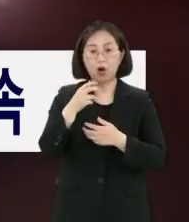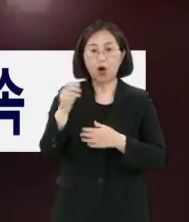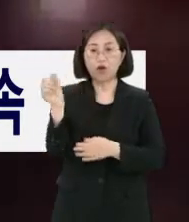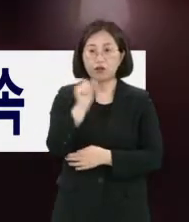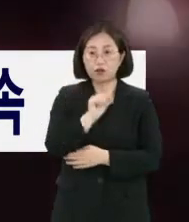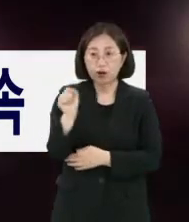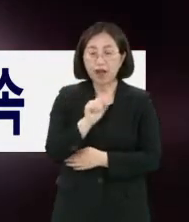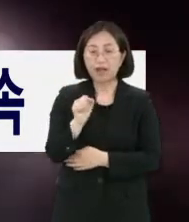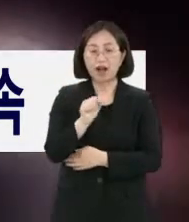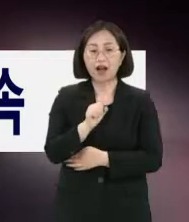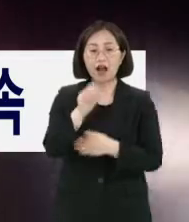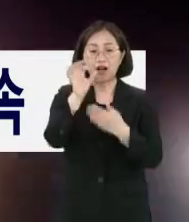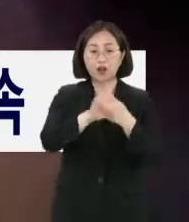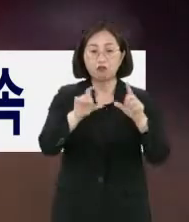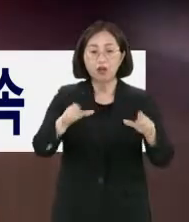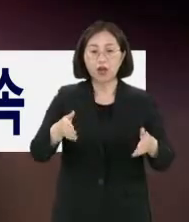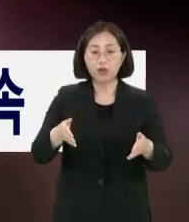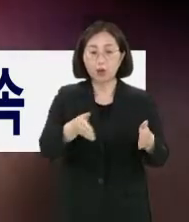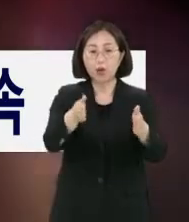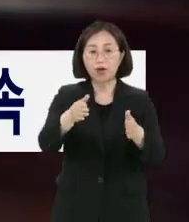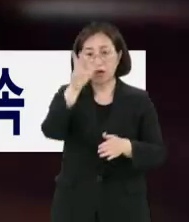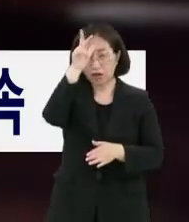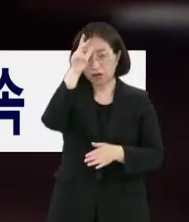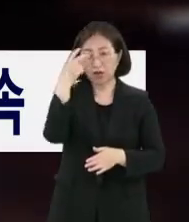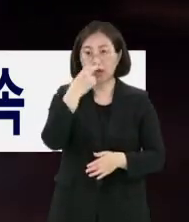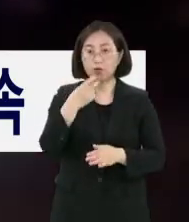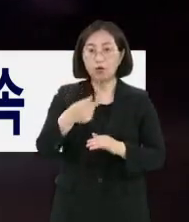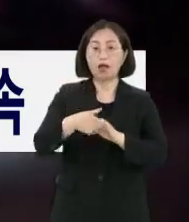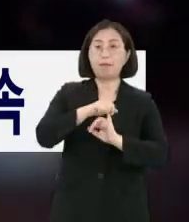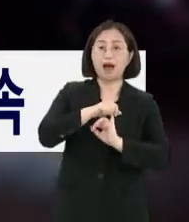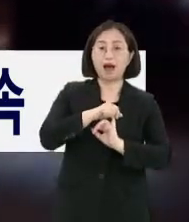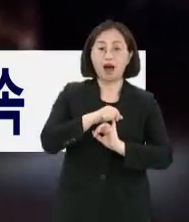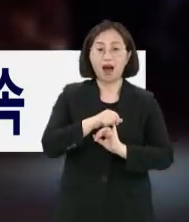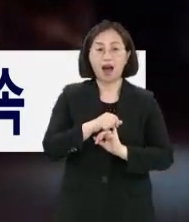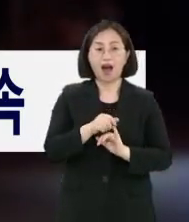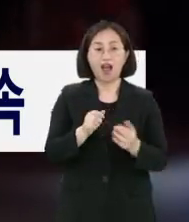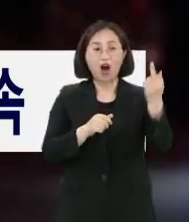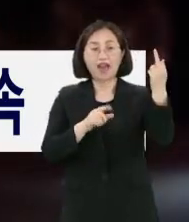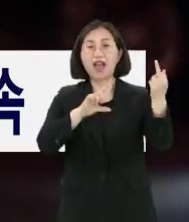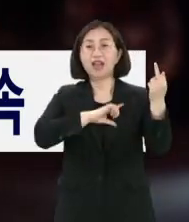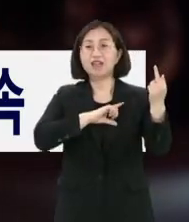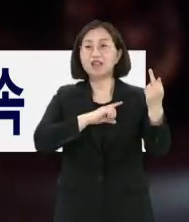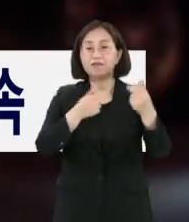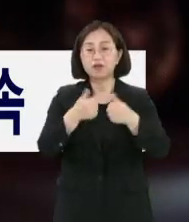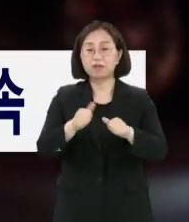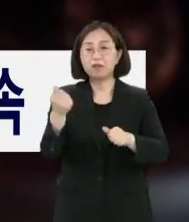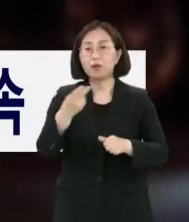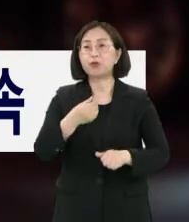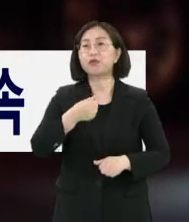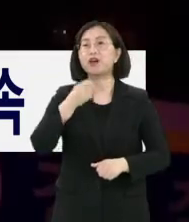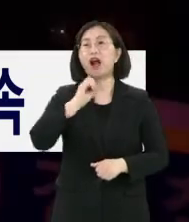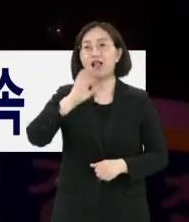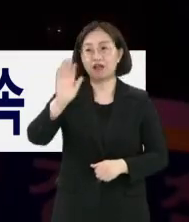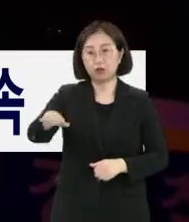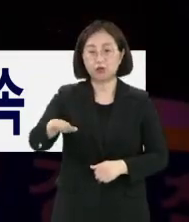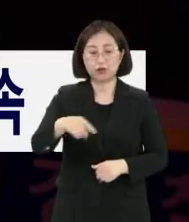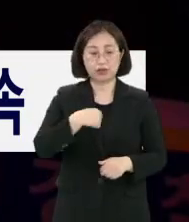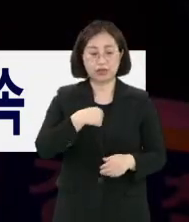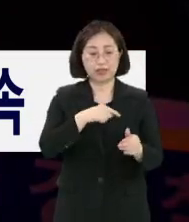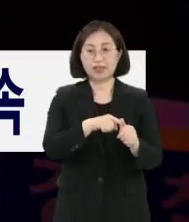몰다 대전 서구의 한 도로에서 경찰 단속에 걸리자 친형의 이름과 주민등록번호를 불러준 혐의로 기소된